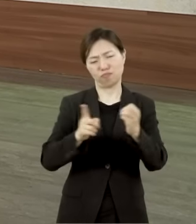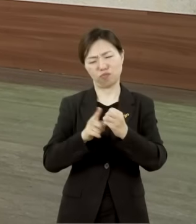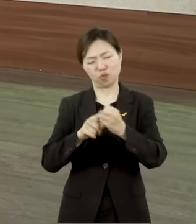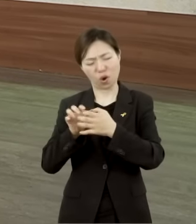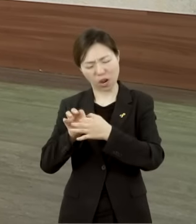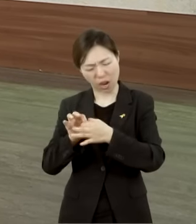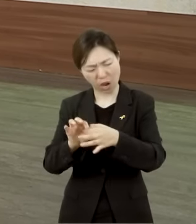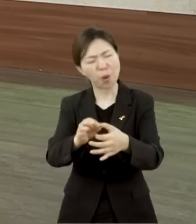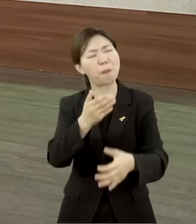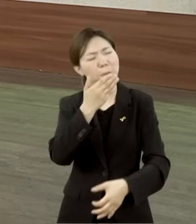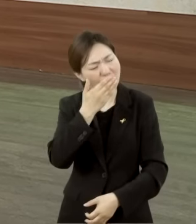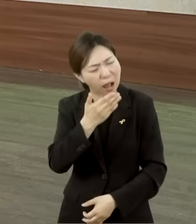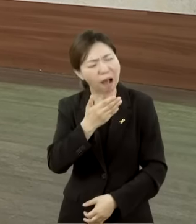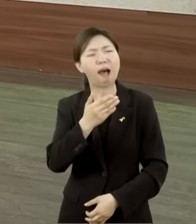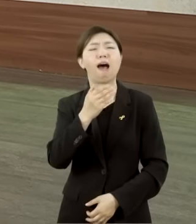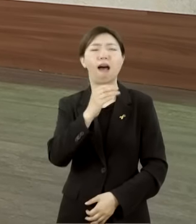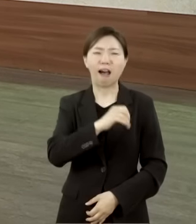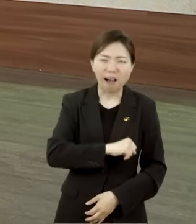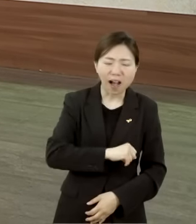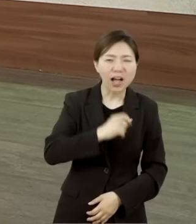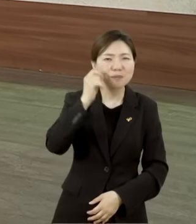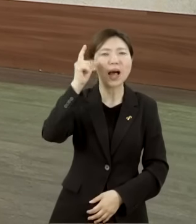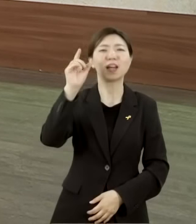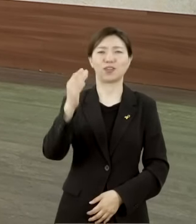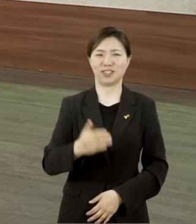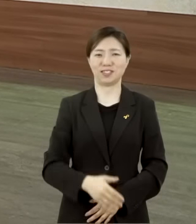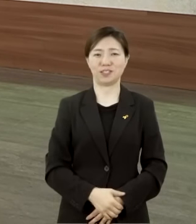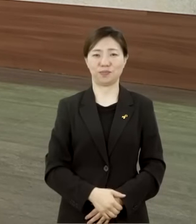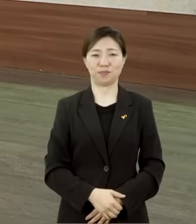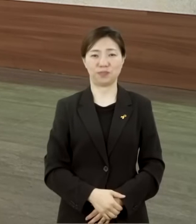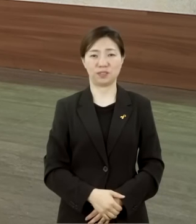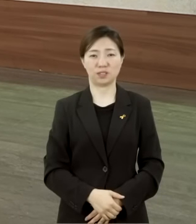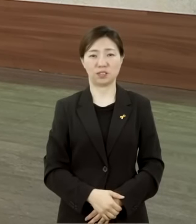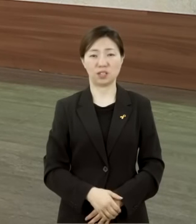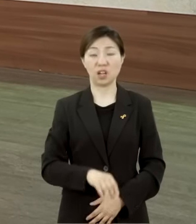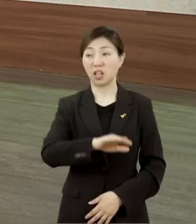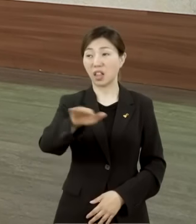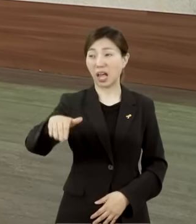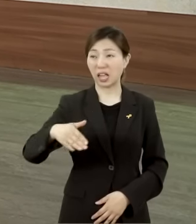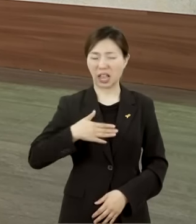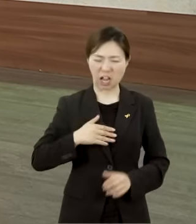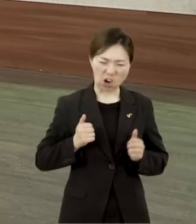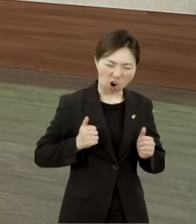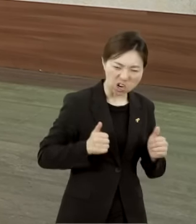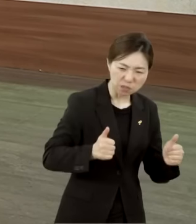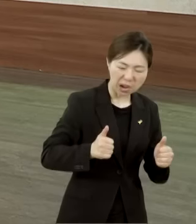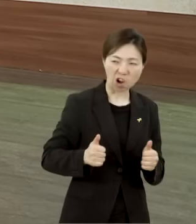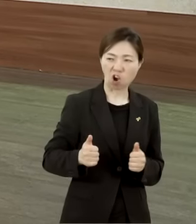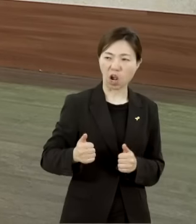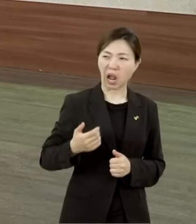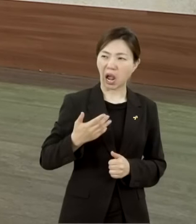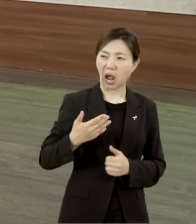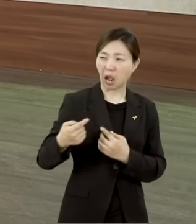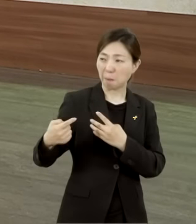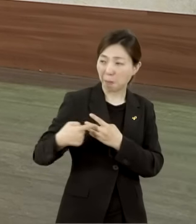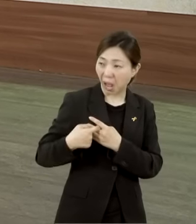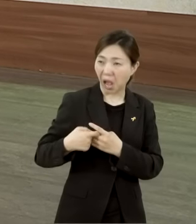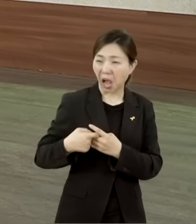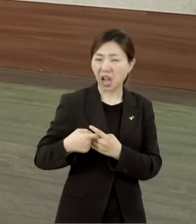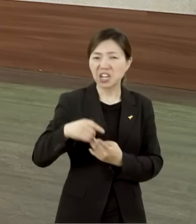지탱하는 보구나 또 이런 생각이 들었습니다 그래서 남이 나를